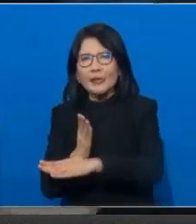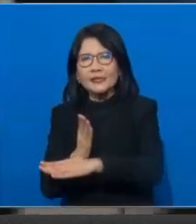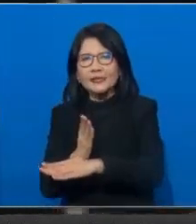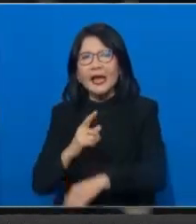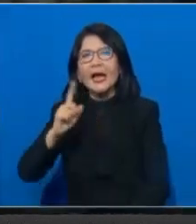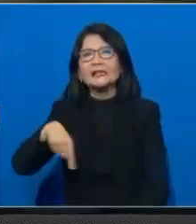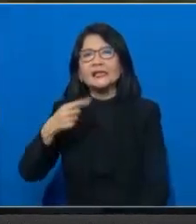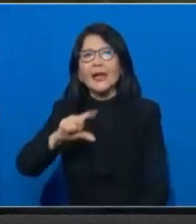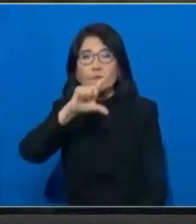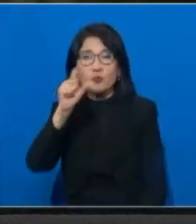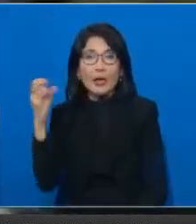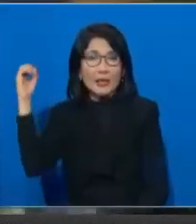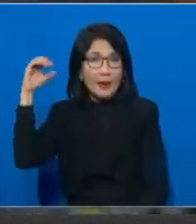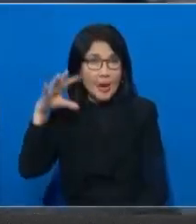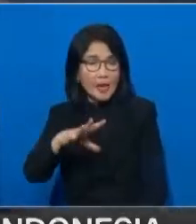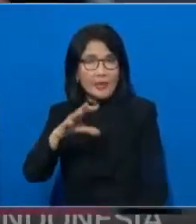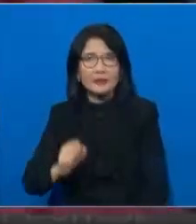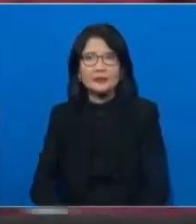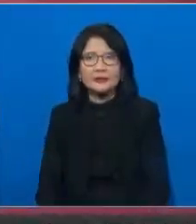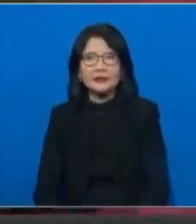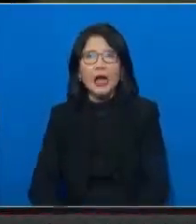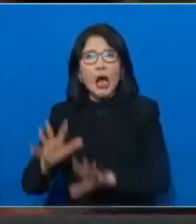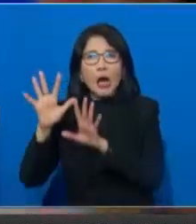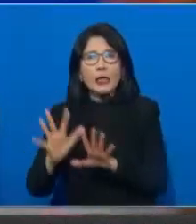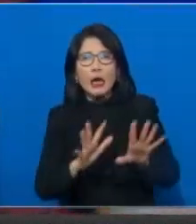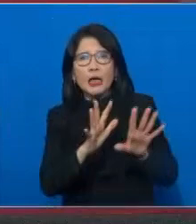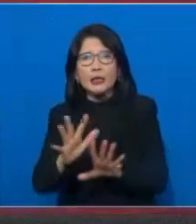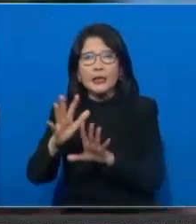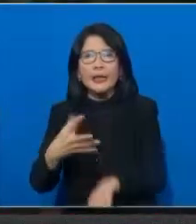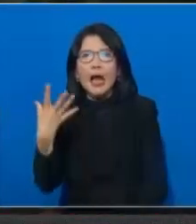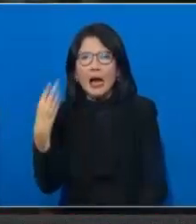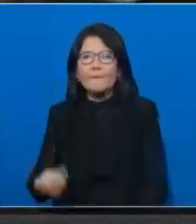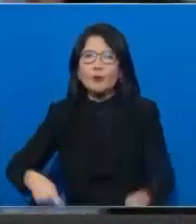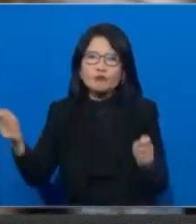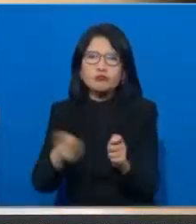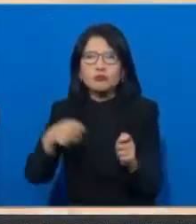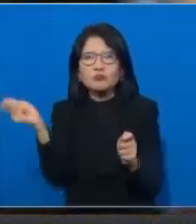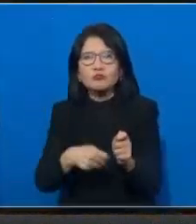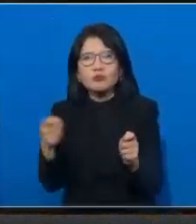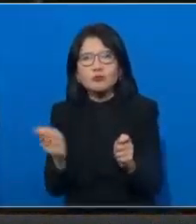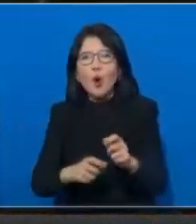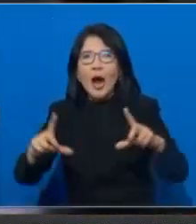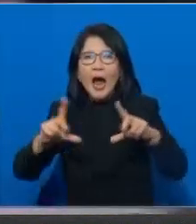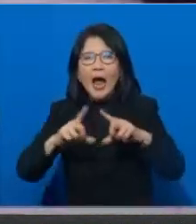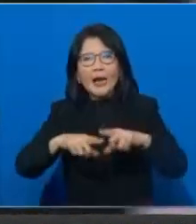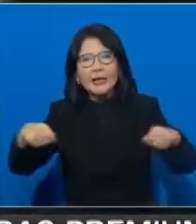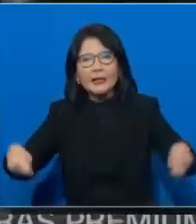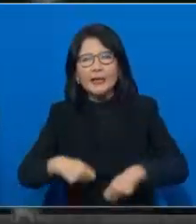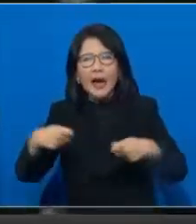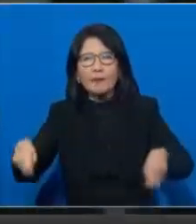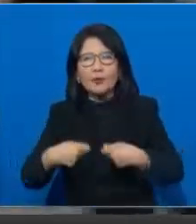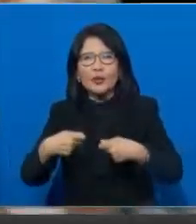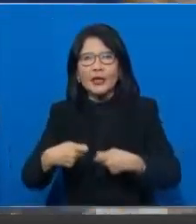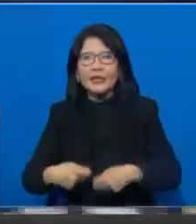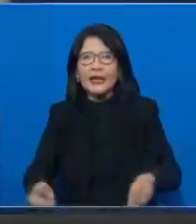setiap bulan Ramadan. Mereka berkeliling kampung sambil memukul berbagai alat dapur dengan lantunan tembang-tembang